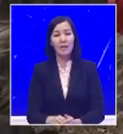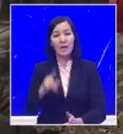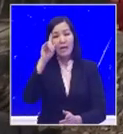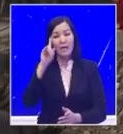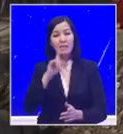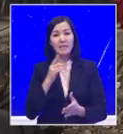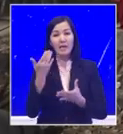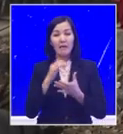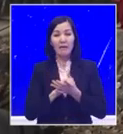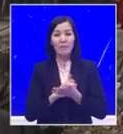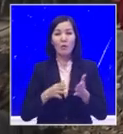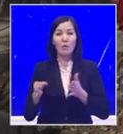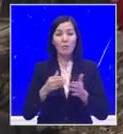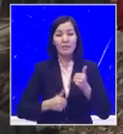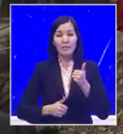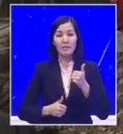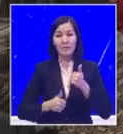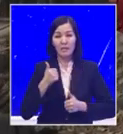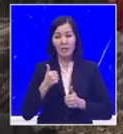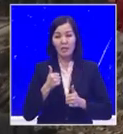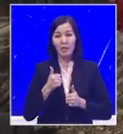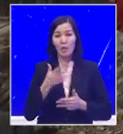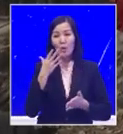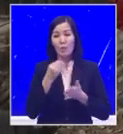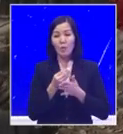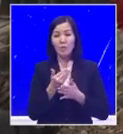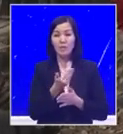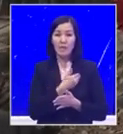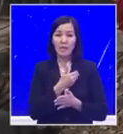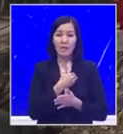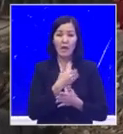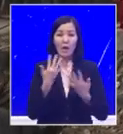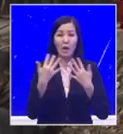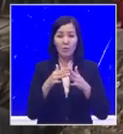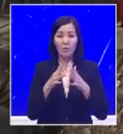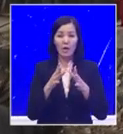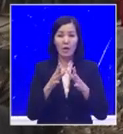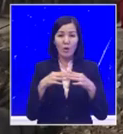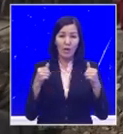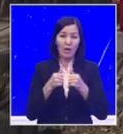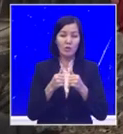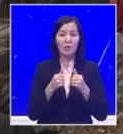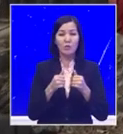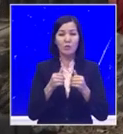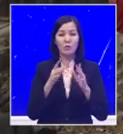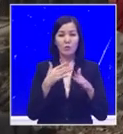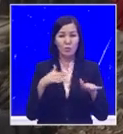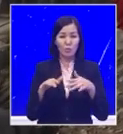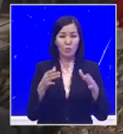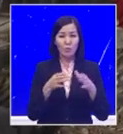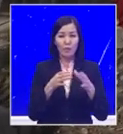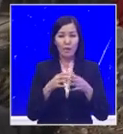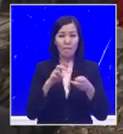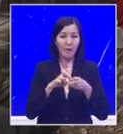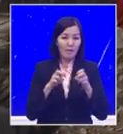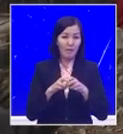азаматтар, облысымыздың мақтаныштары келіп өз жерлеріне келіп, елдеріне келіп, қоғамның осындай қоғамда болып жатқан мәселелерге